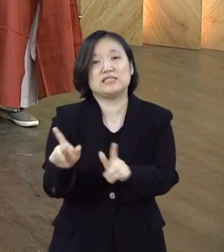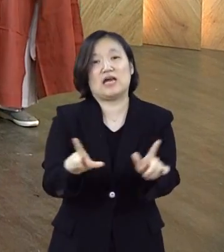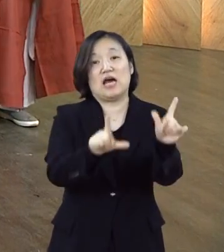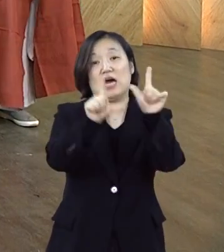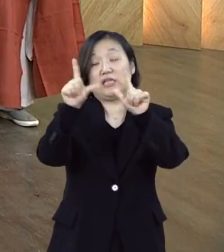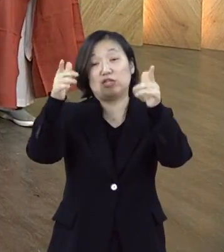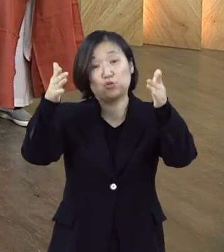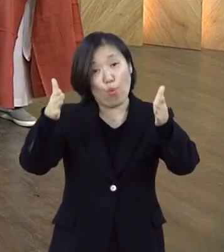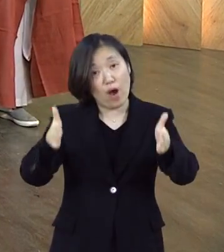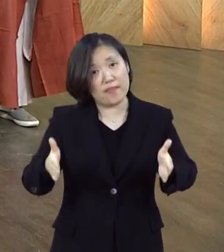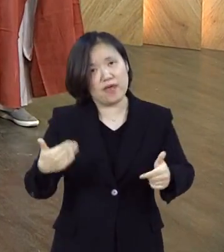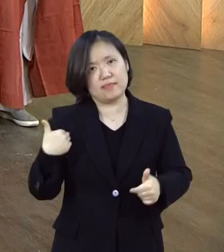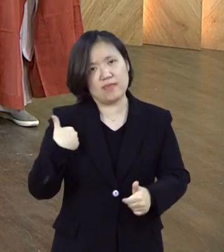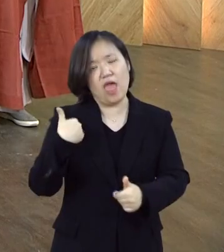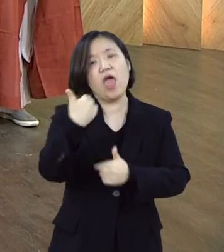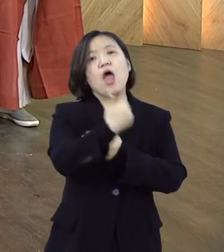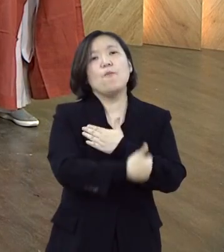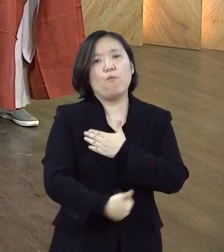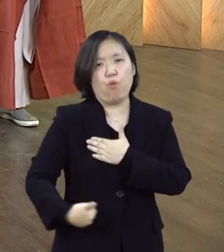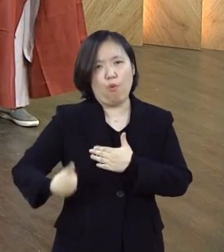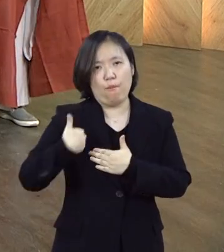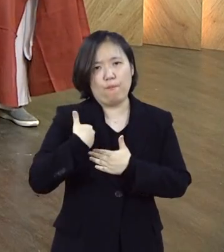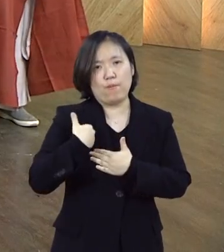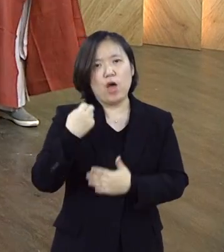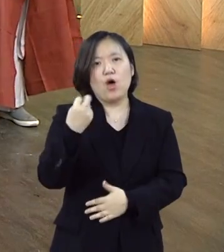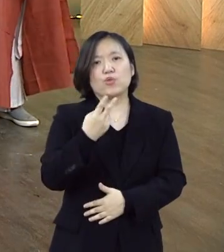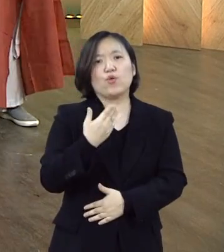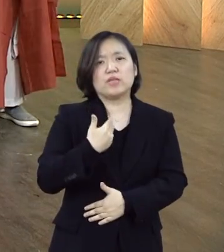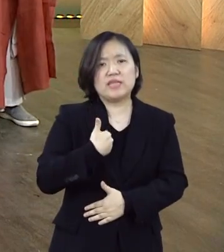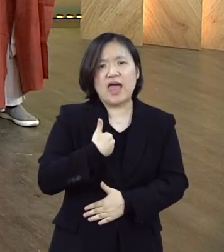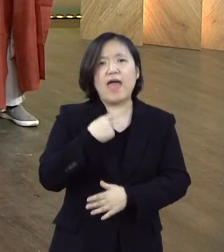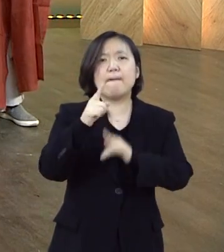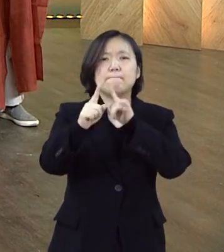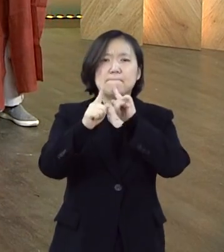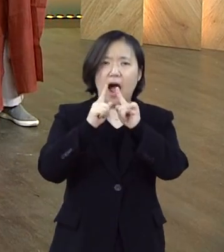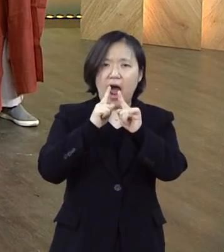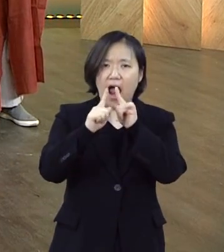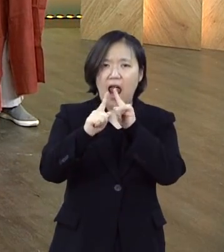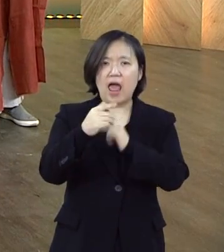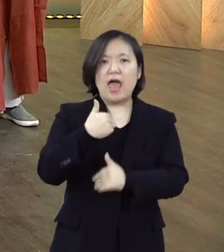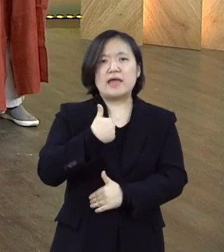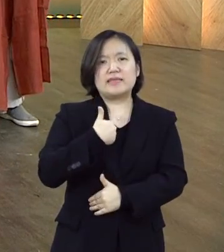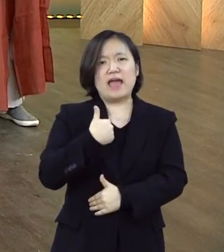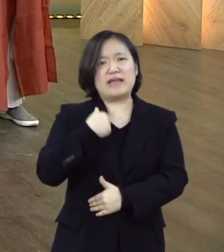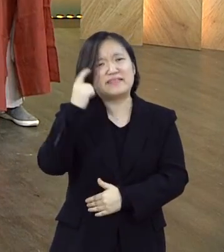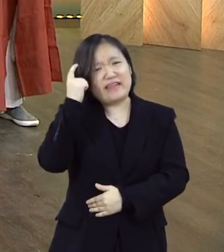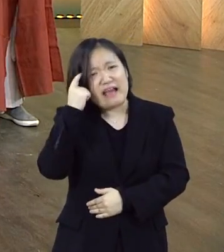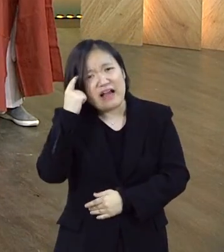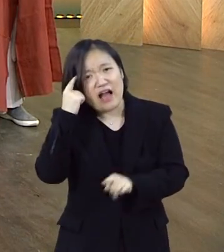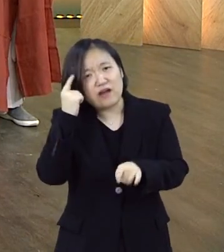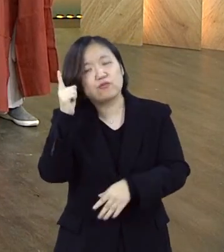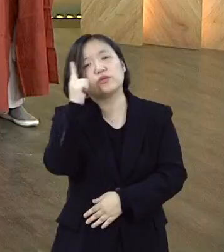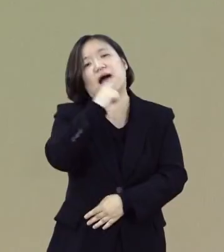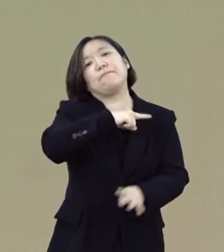몸과 말과 생각으로 얼마나 많은 업을